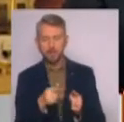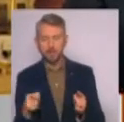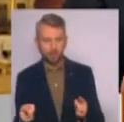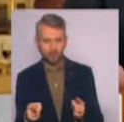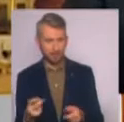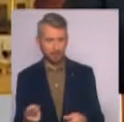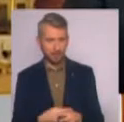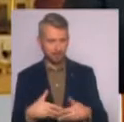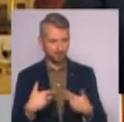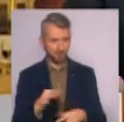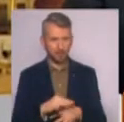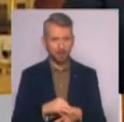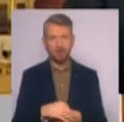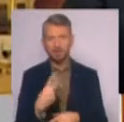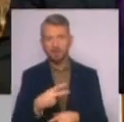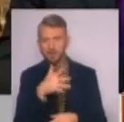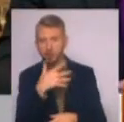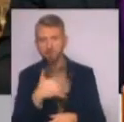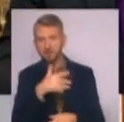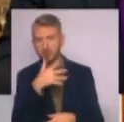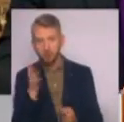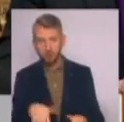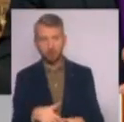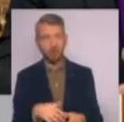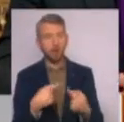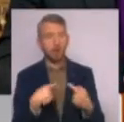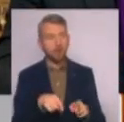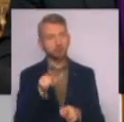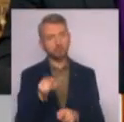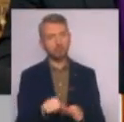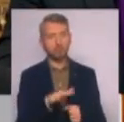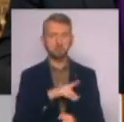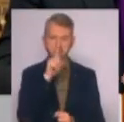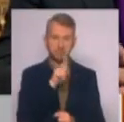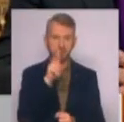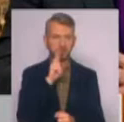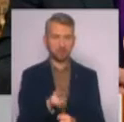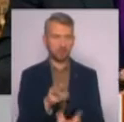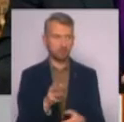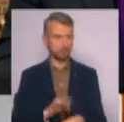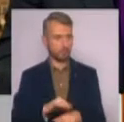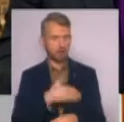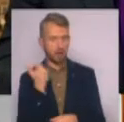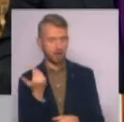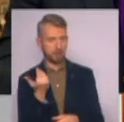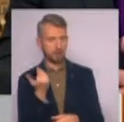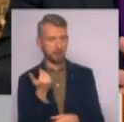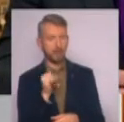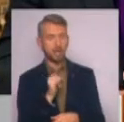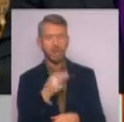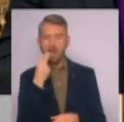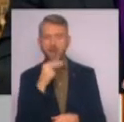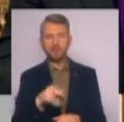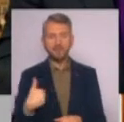20 років, і 50 років, у іншого хворого там і місяць, і два. І ефективність лікування бронхіальної